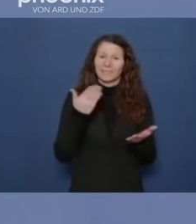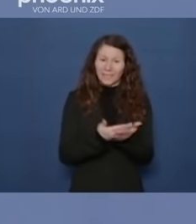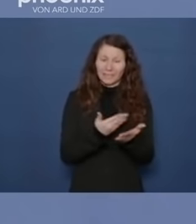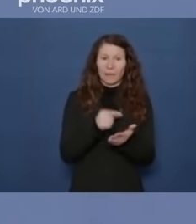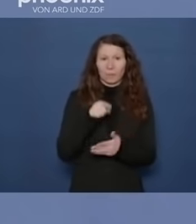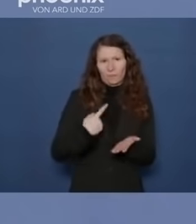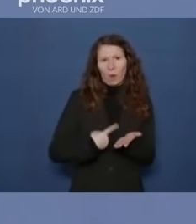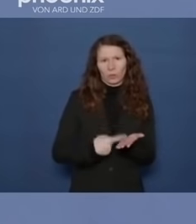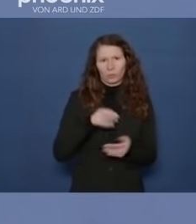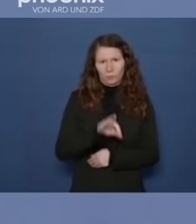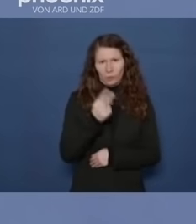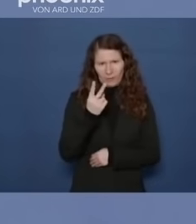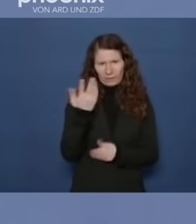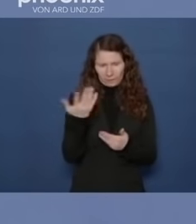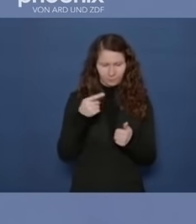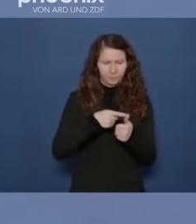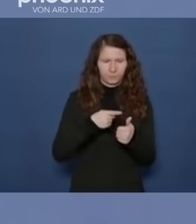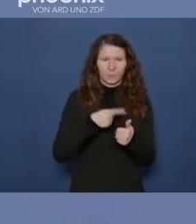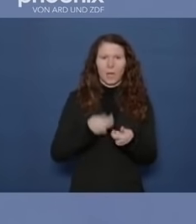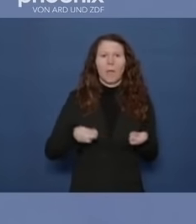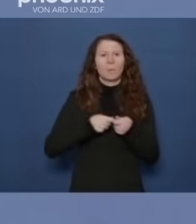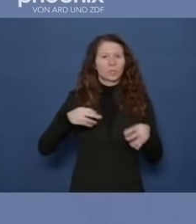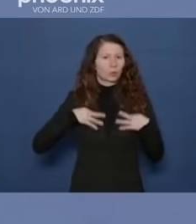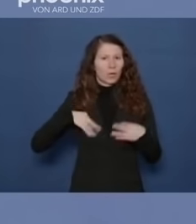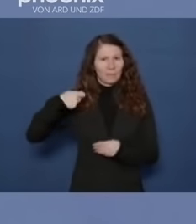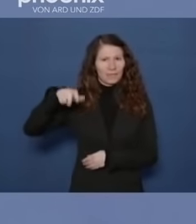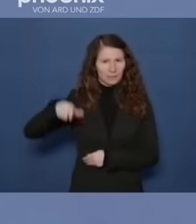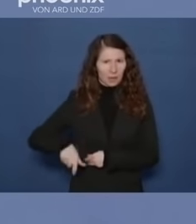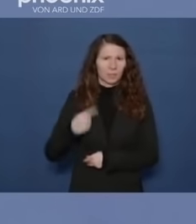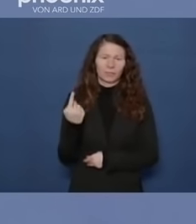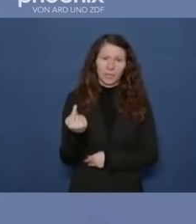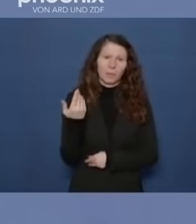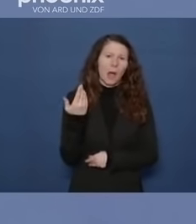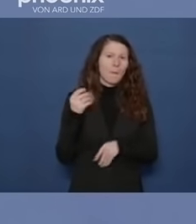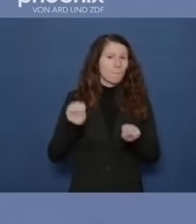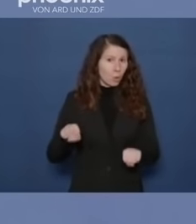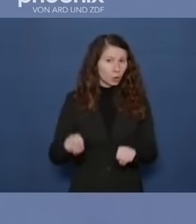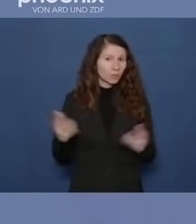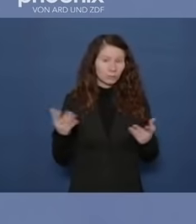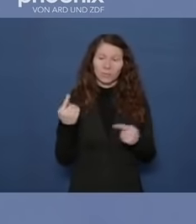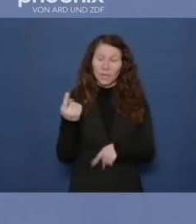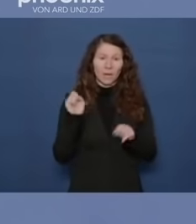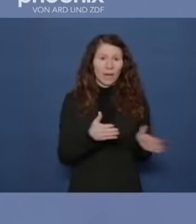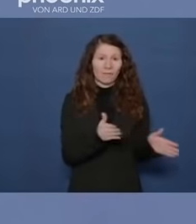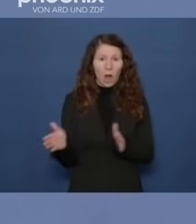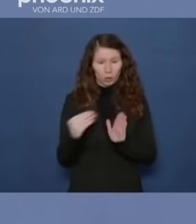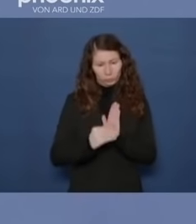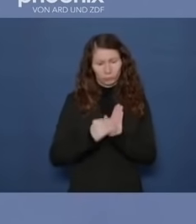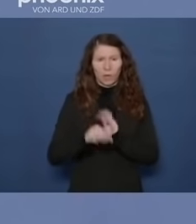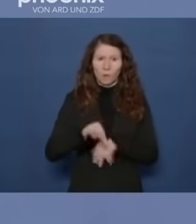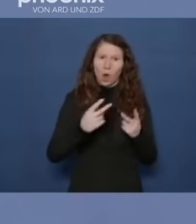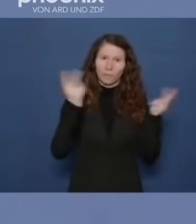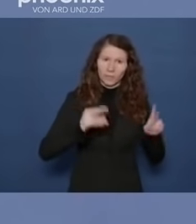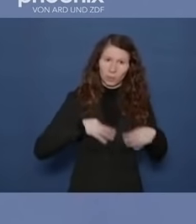zweierlei. Zum einen hat dadurch der Bundesgesundheitsminister die Möglichkeit, Verordnungen zum Schutz der öffentlichen Gesundheit und